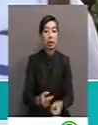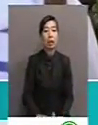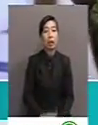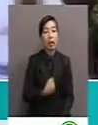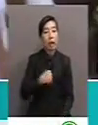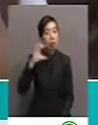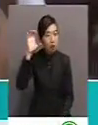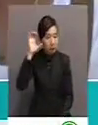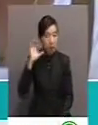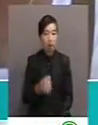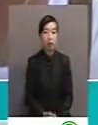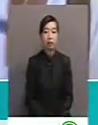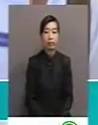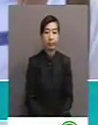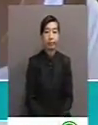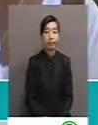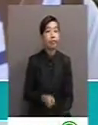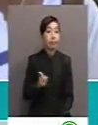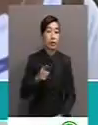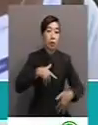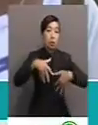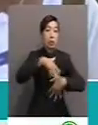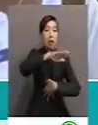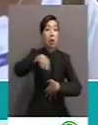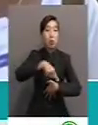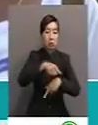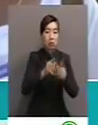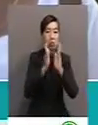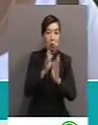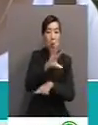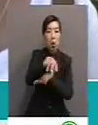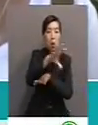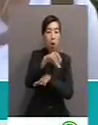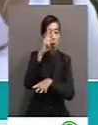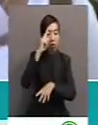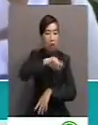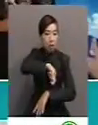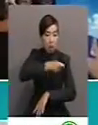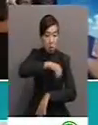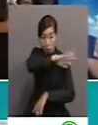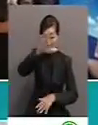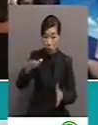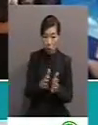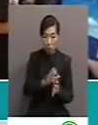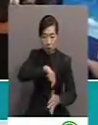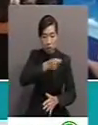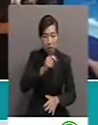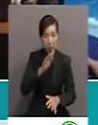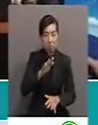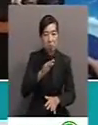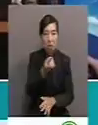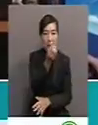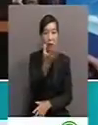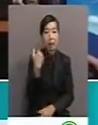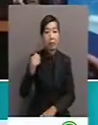ชื่อใจก็จ่าย นี่แหละค่ะเป็นเสียงของผู้เสียหายนะคะว่าสูญเสียเงินไปรวมกันนี่จำนวนมากทีเดียวค่ะส่วนฝั่ง